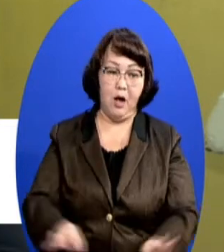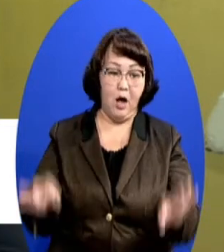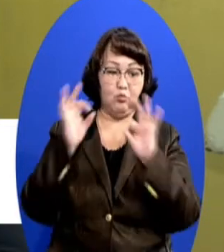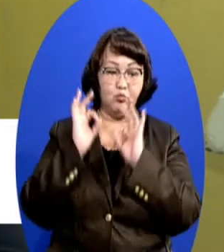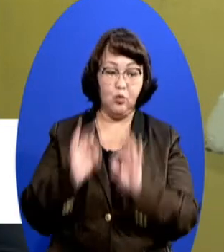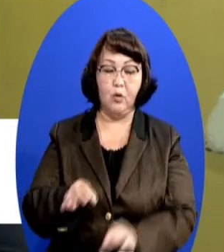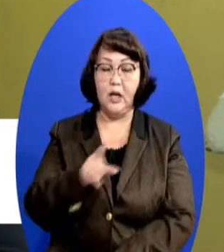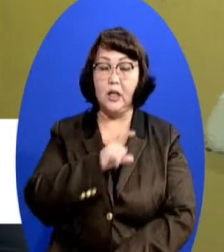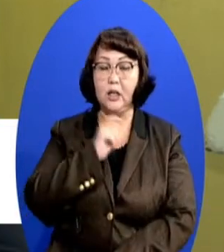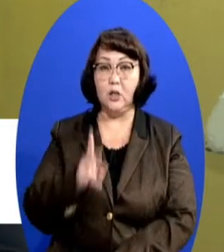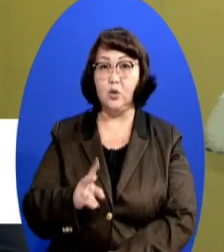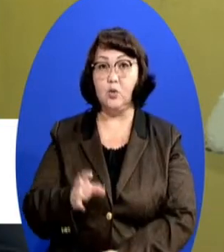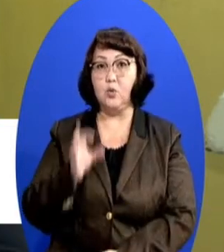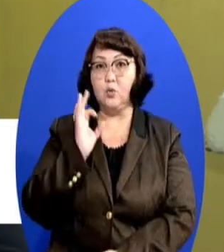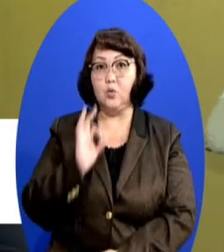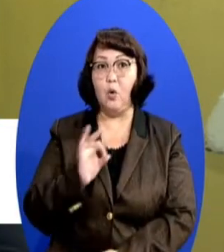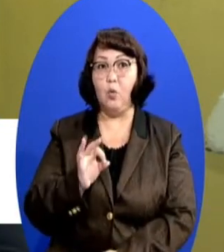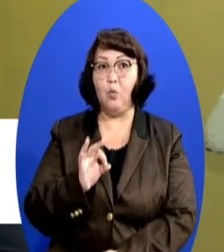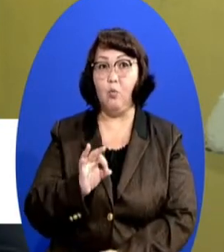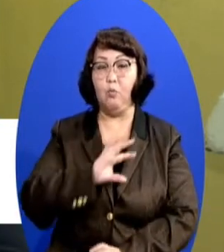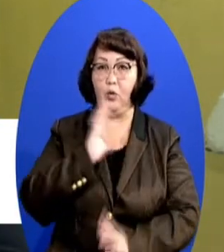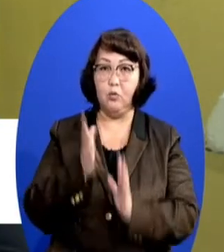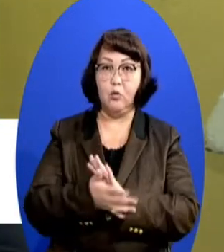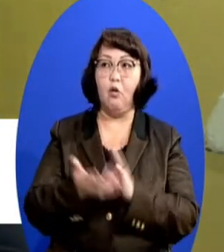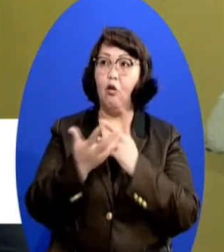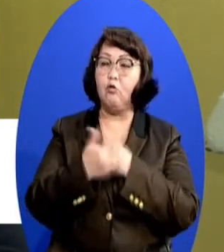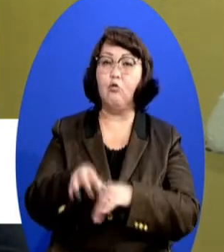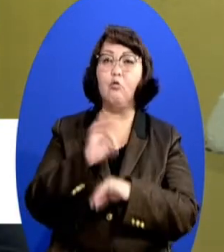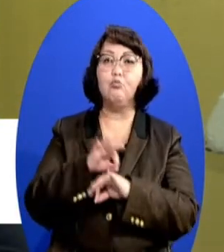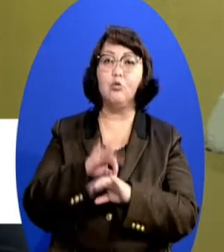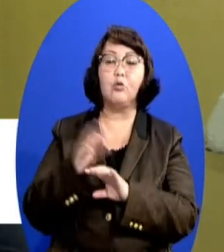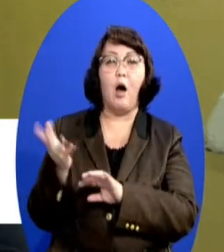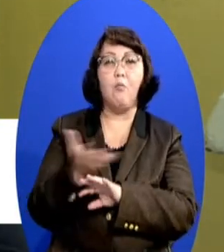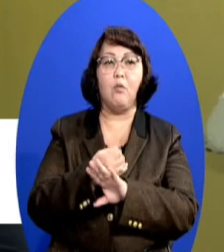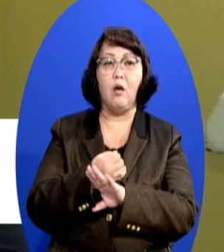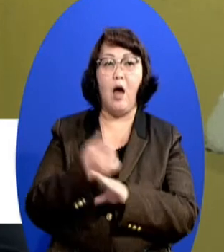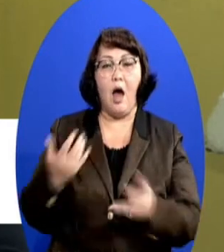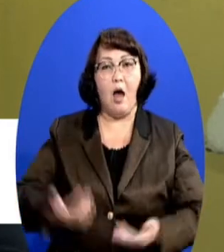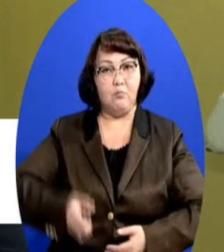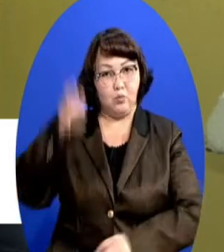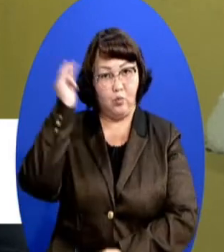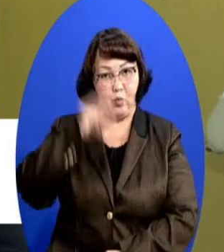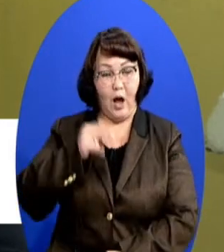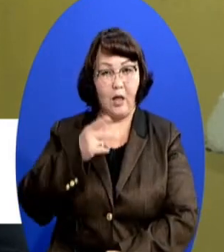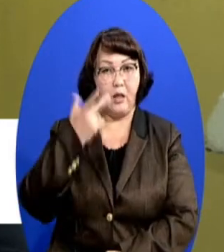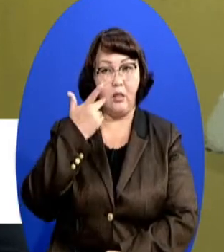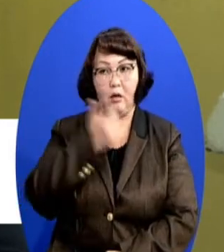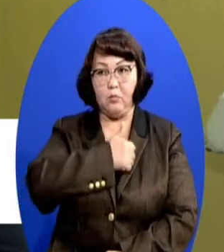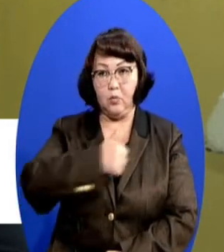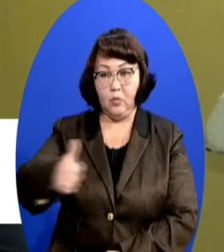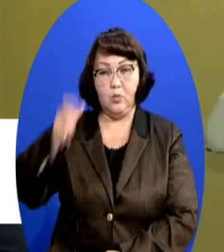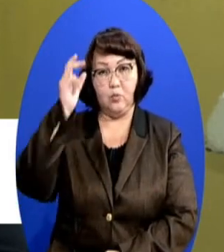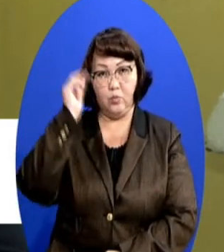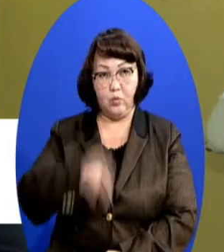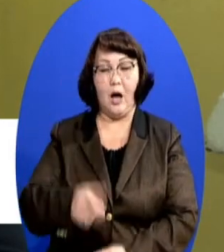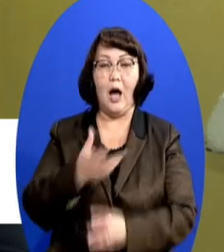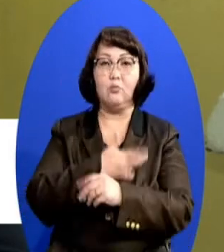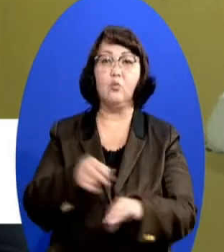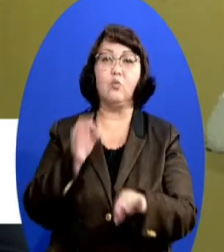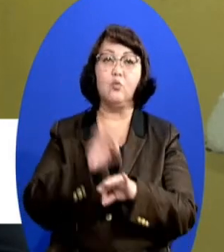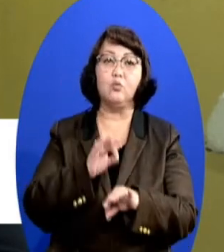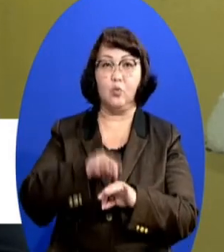энгийн юм шиг боловч олон өвчнөөс сэргийлэх энэ дадал хөвшлийг амьдрал ахуйда байнгын тогтмол хэрэгслэнээр бас олон халдварт өвчнөд